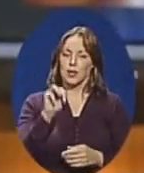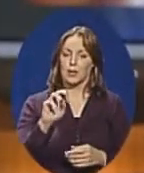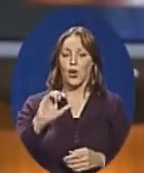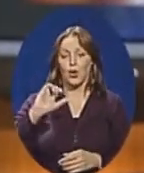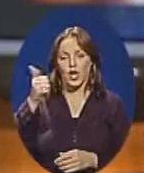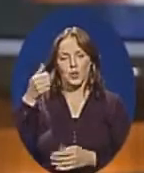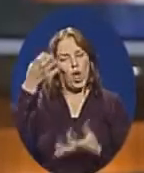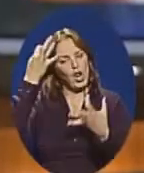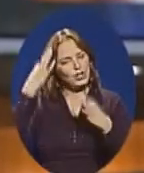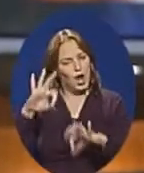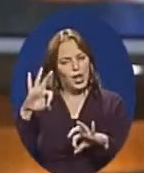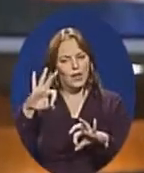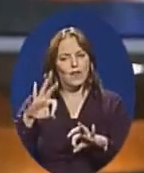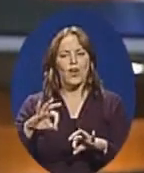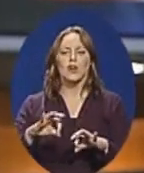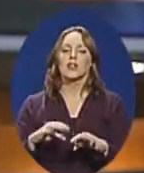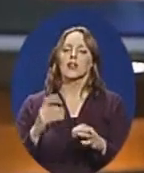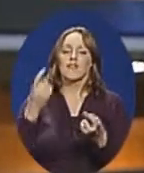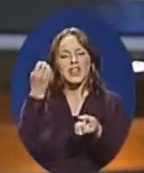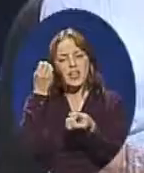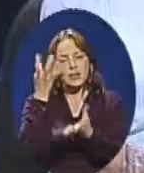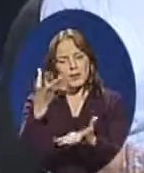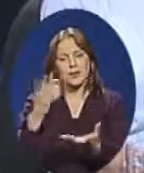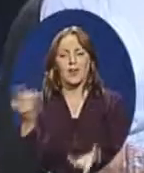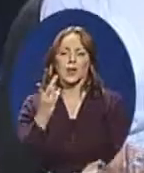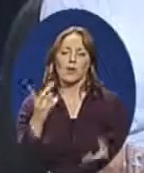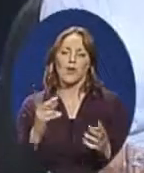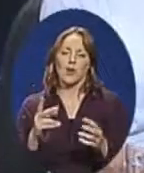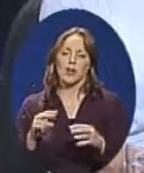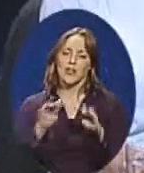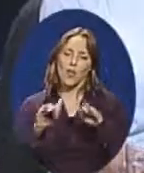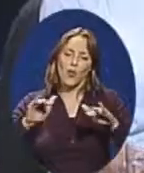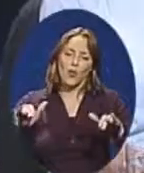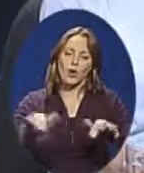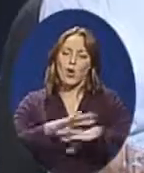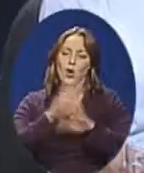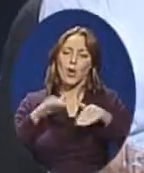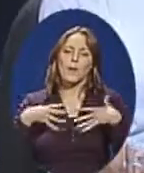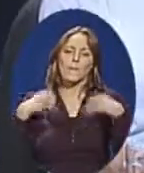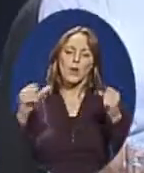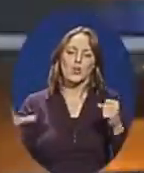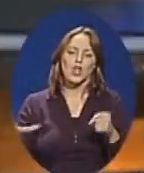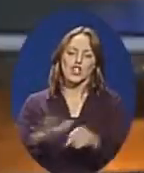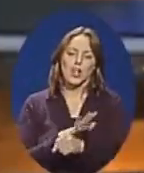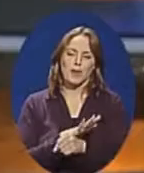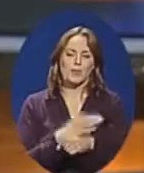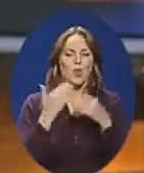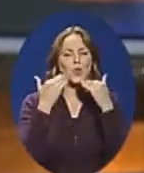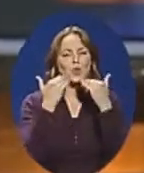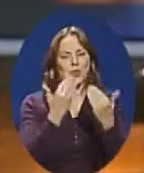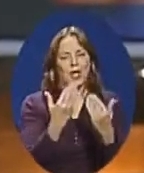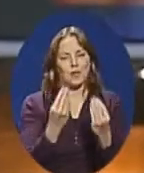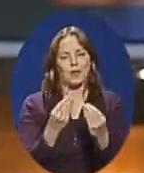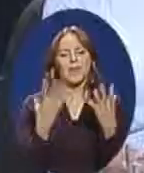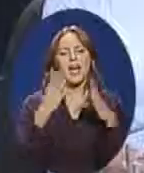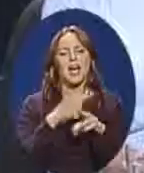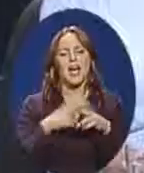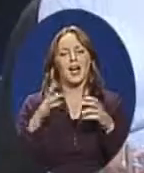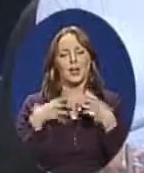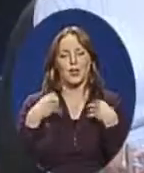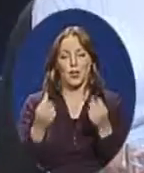כל הכבוד. הצלחה עם הדברים האלה, שתביאו את המסר הזה, וכמובן איחולים, כל האיחולים לבריאות שלמה. תודה רבה. תודה. רק בריאות.